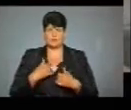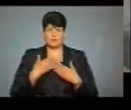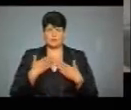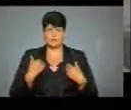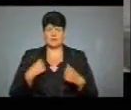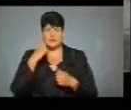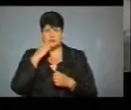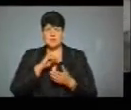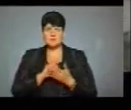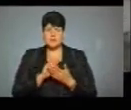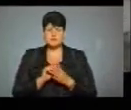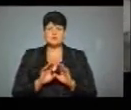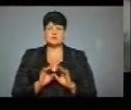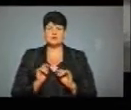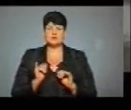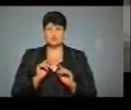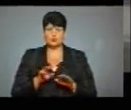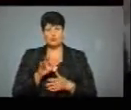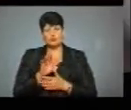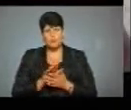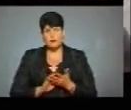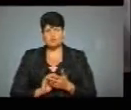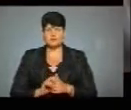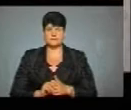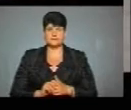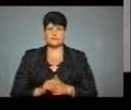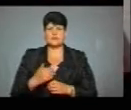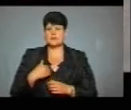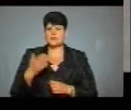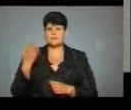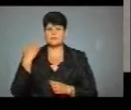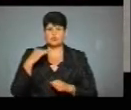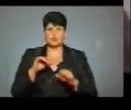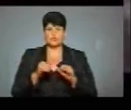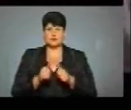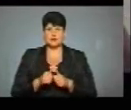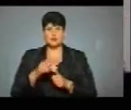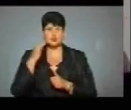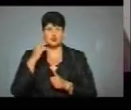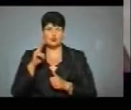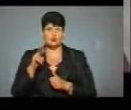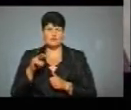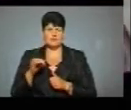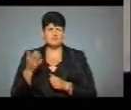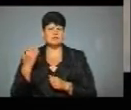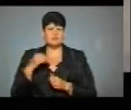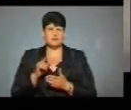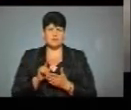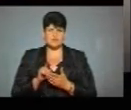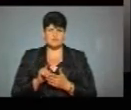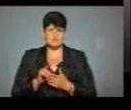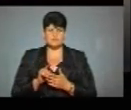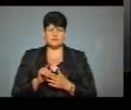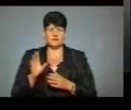на пенсії, і тому, так що пробачте. Я давно оформлявся, я чорнобилець, так що я давно на пенсії вже. Ну, не всі,